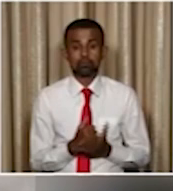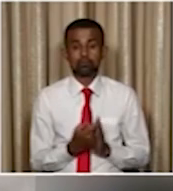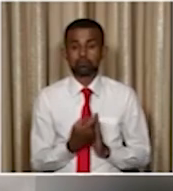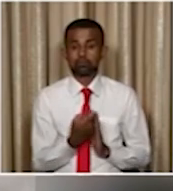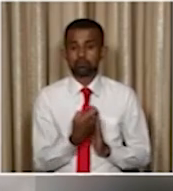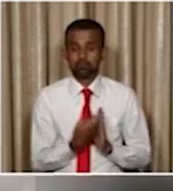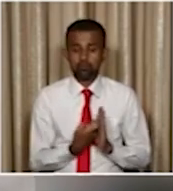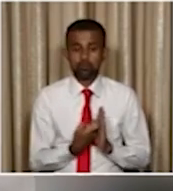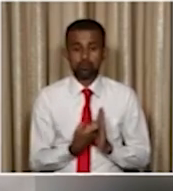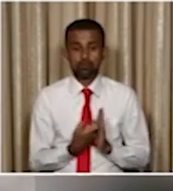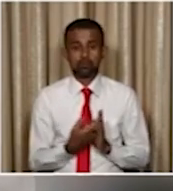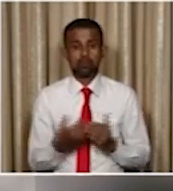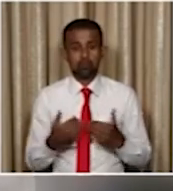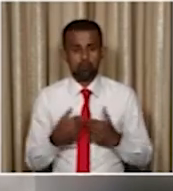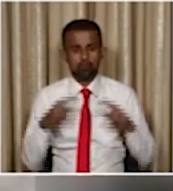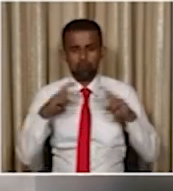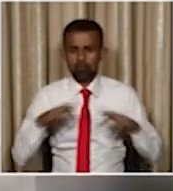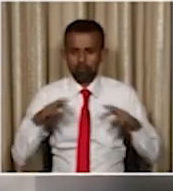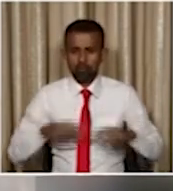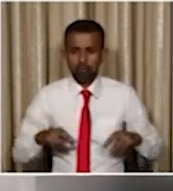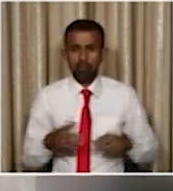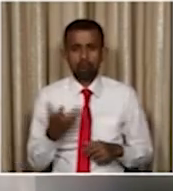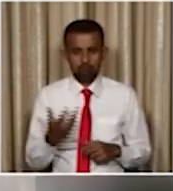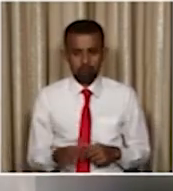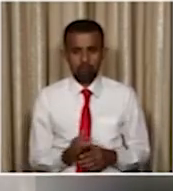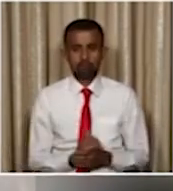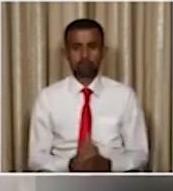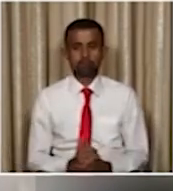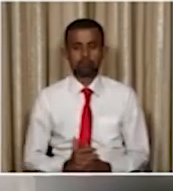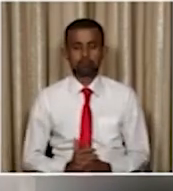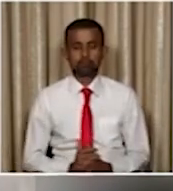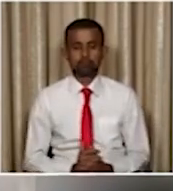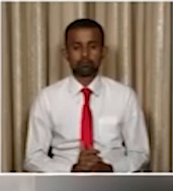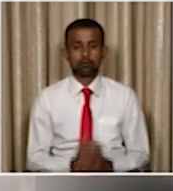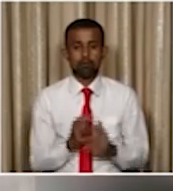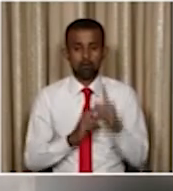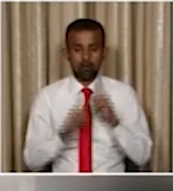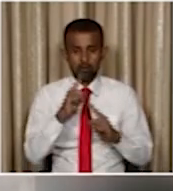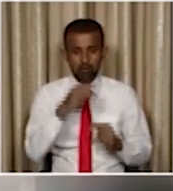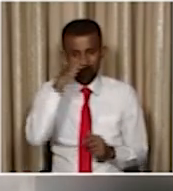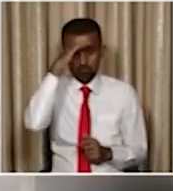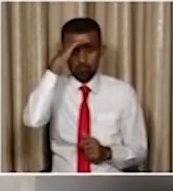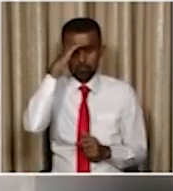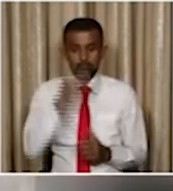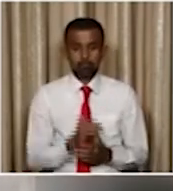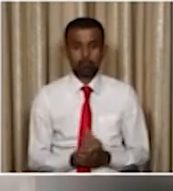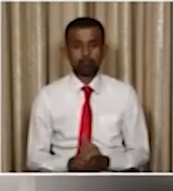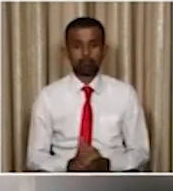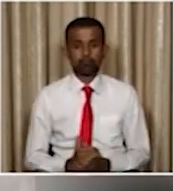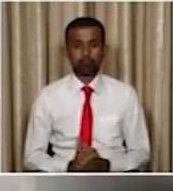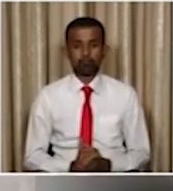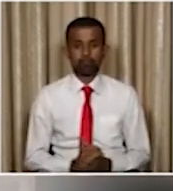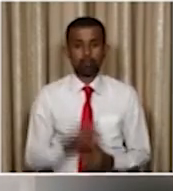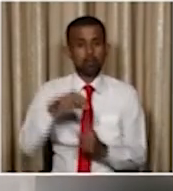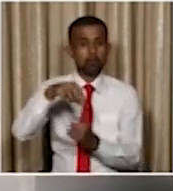කිරීමේ හැකියාවක් නැහැ. උපදෙස් ලබා දෙන්න විතරයි පුළුවන්. එනිසයි මේ පිළිබඳ අධ්‍යයනය කරන්න තේරීම් කාරක සභාවක් පත් කළ යුත්තේ. ඒ